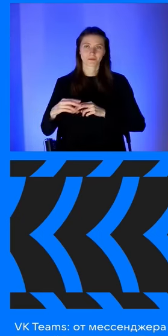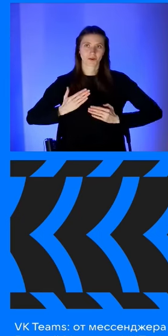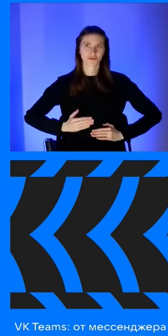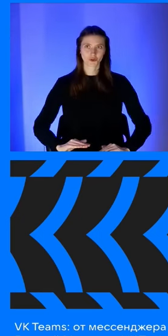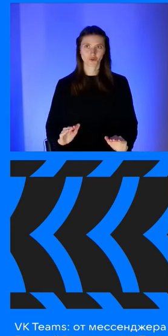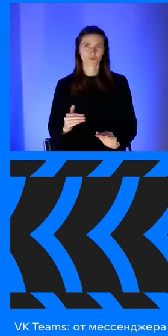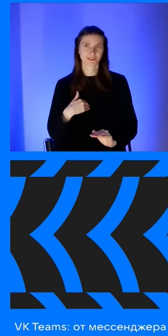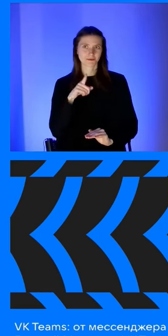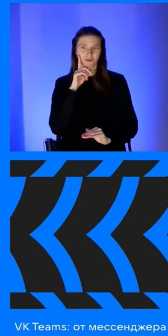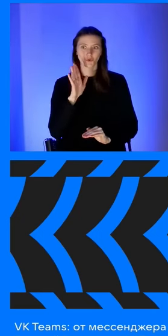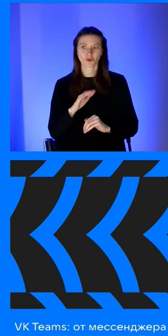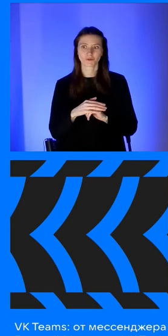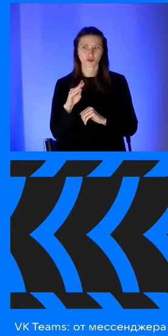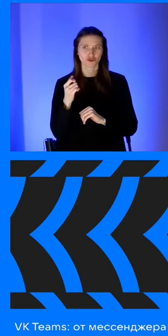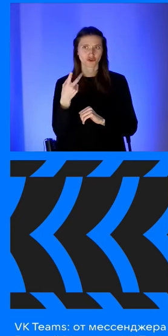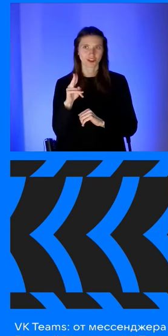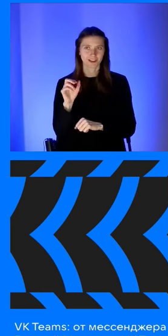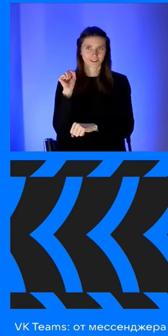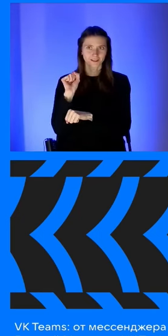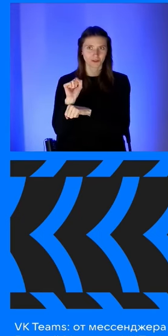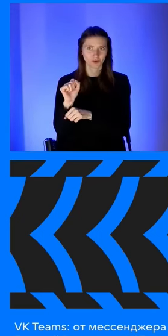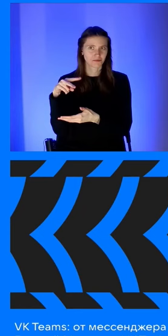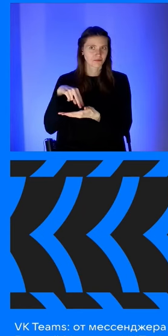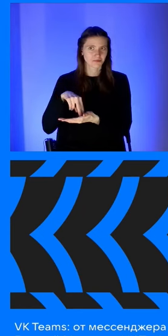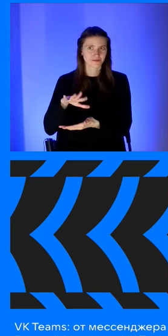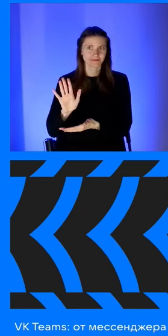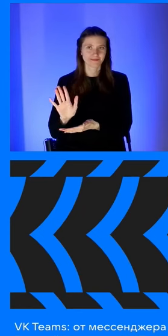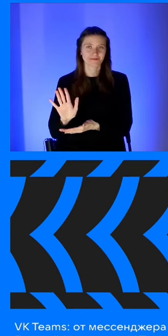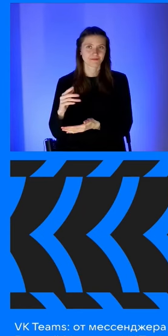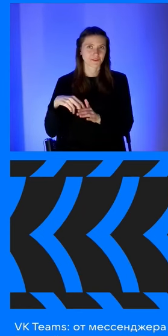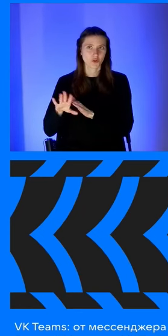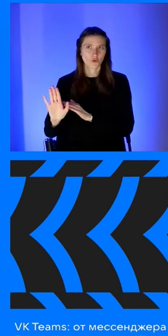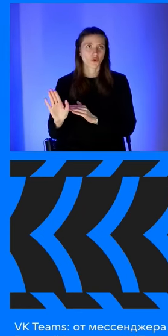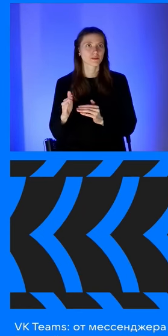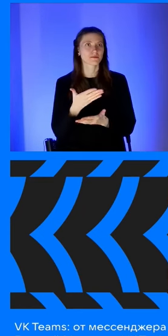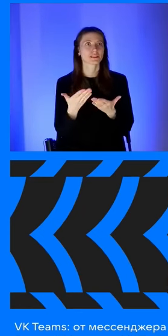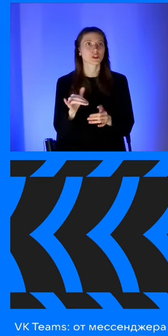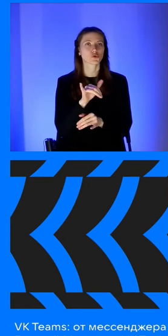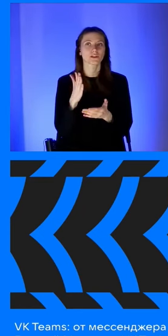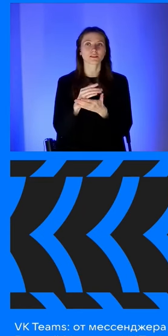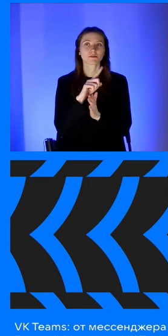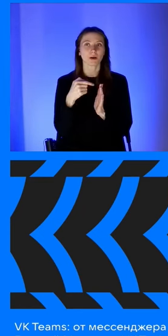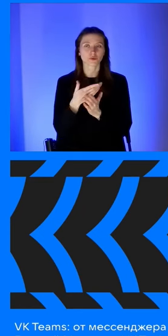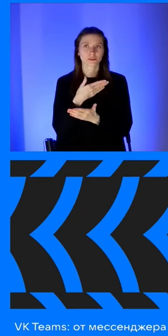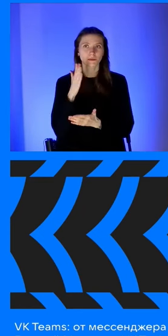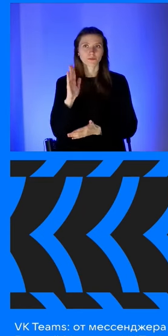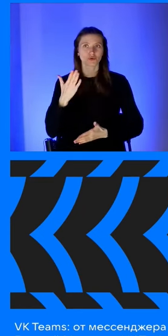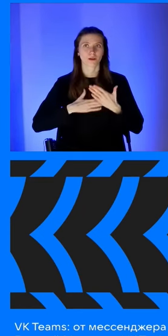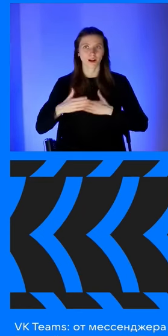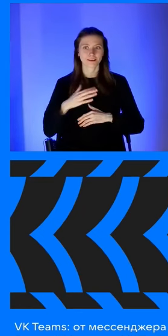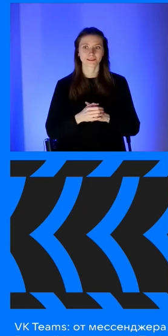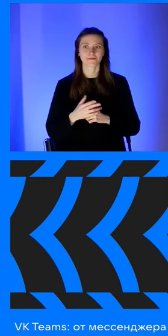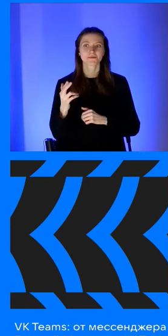Жень. Стоять, не двигаемся. Ребята, если у кого-то уже появились вопросы, будем им рады. Да, у нас есть вопрос.